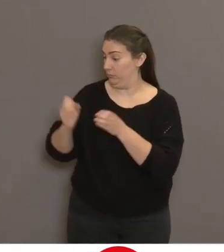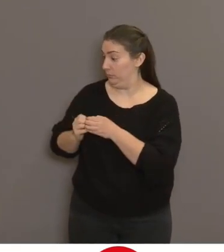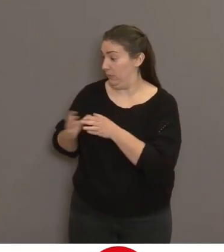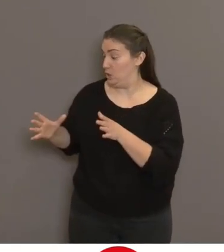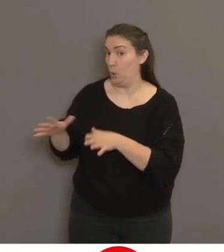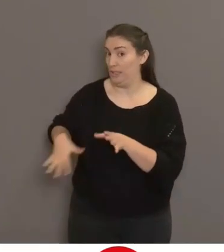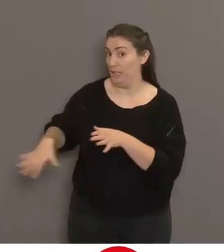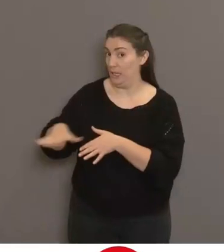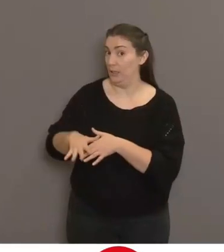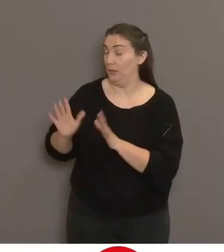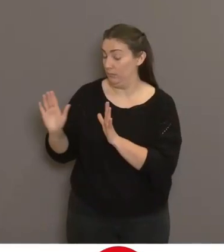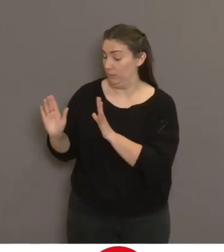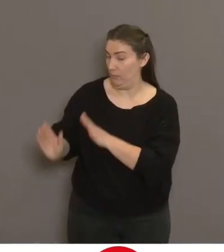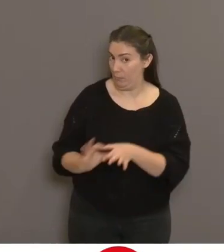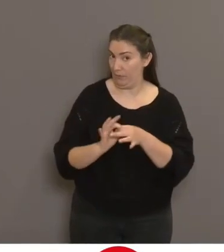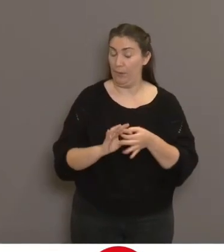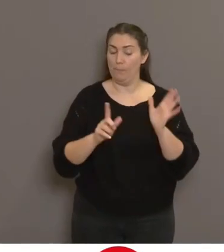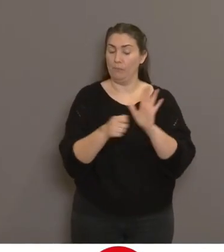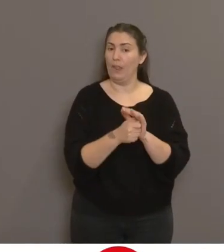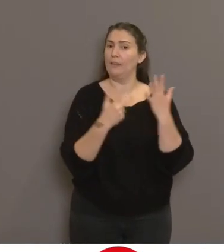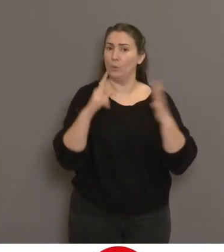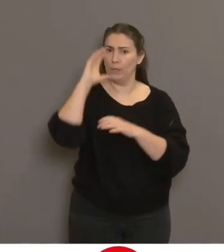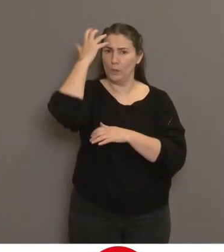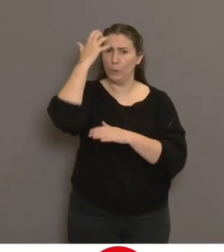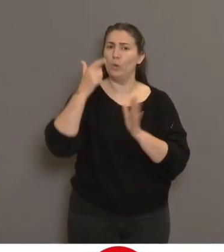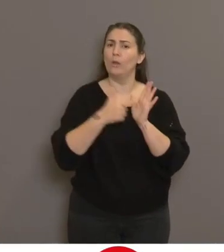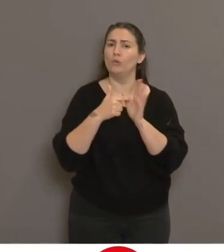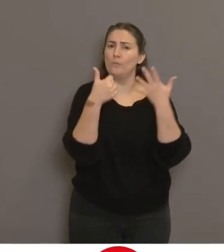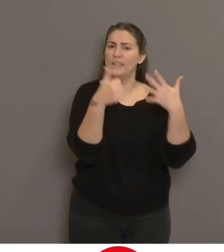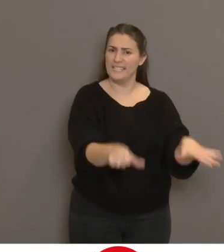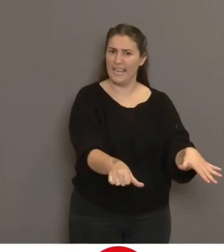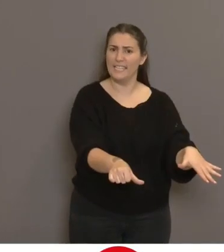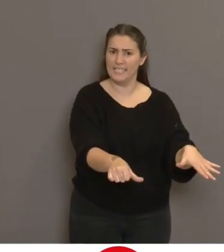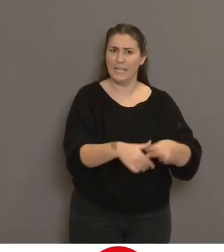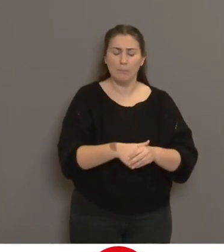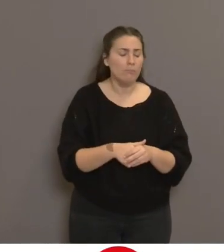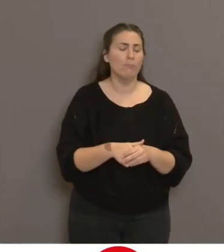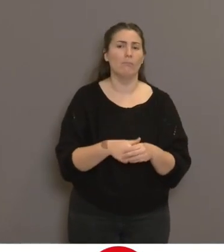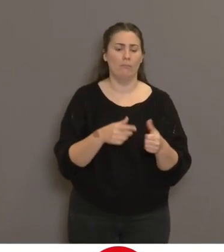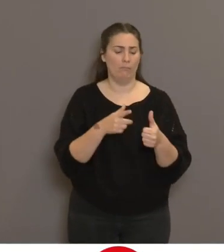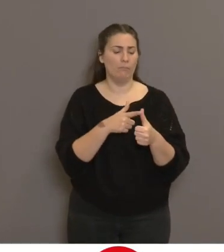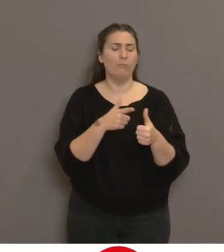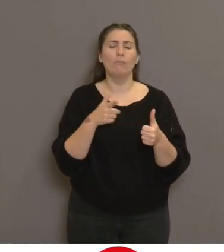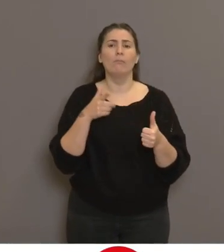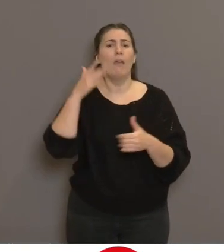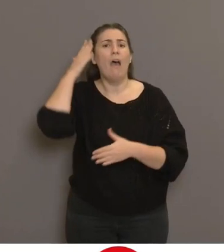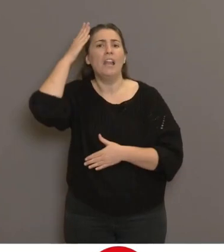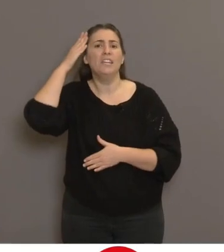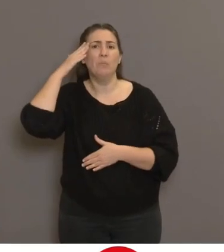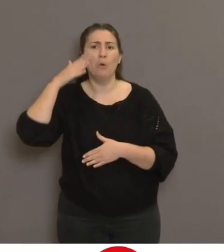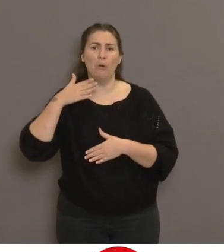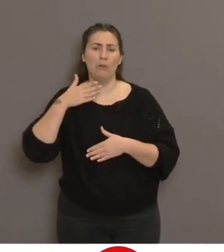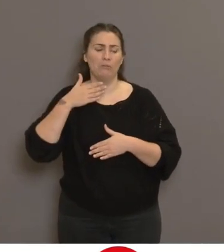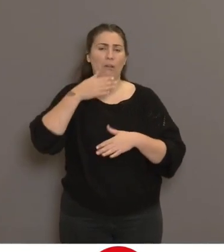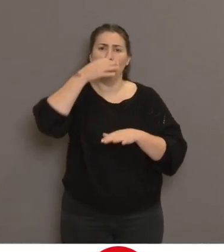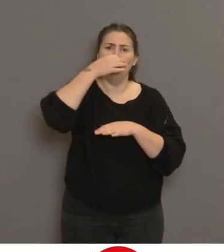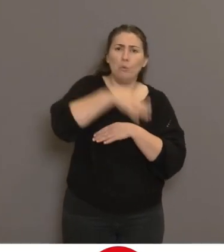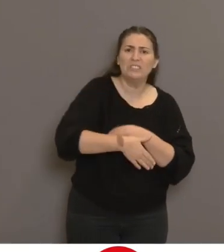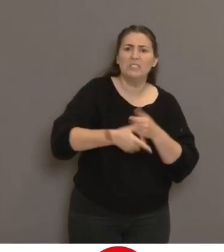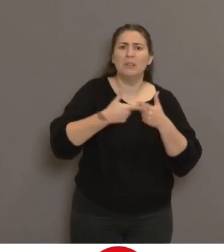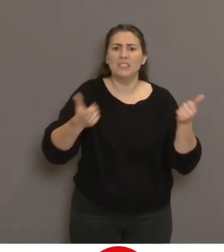loi biodiversité du 8 août 2016, qui a banni les termes d'animaux malfaisants ou nuisibles du Code de l'environnement pour